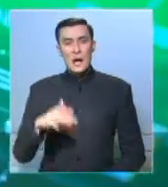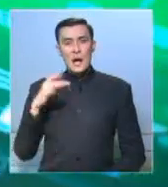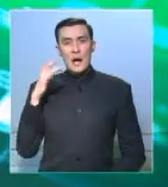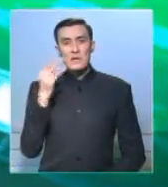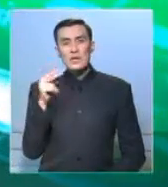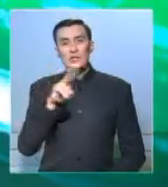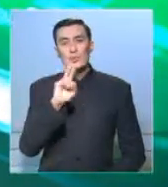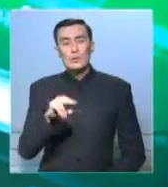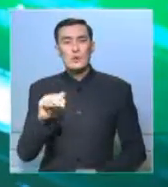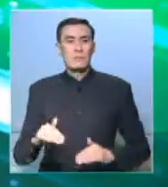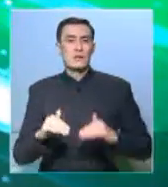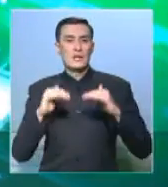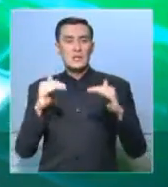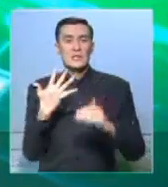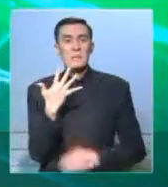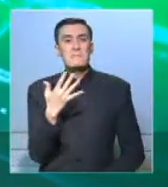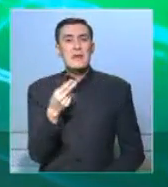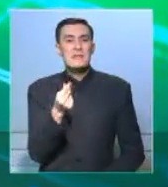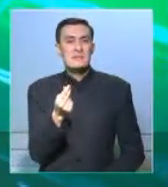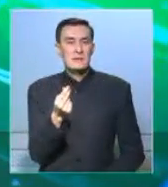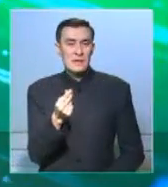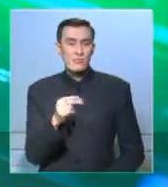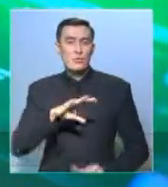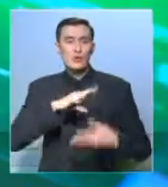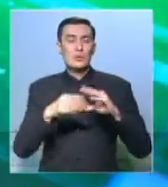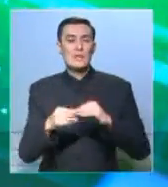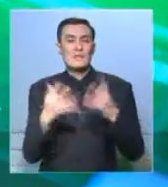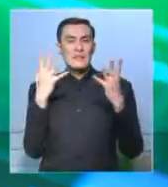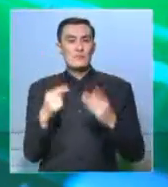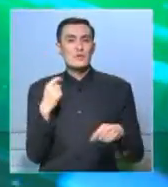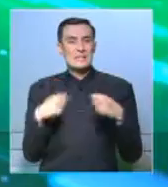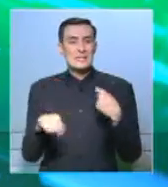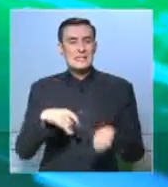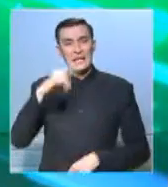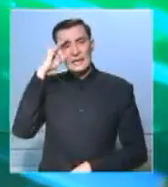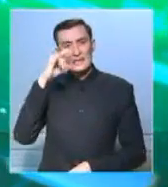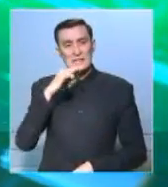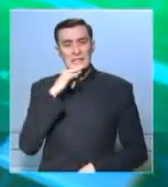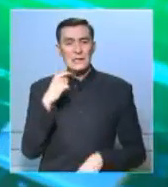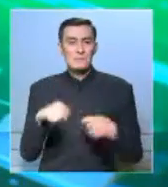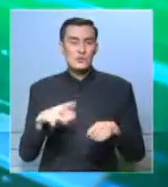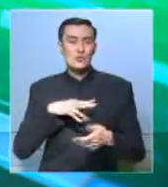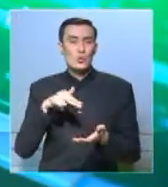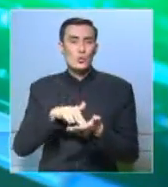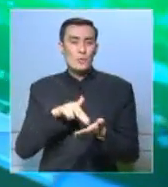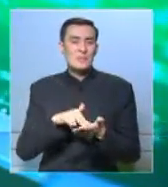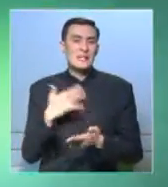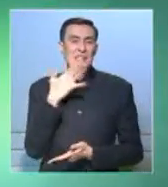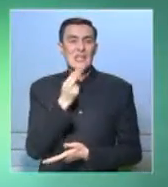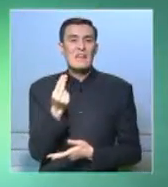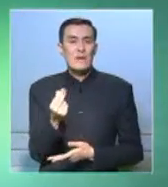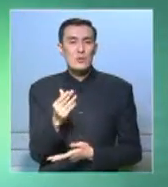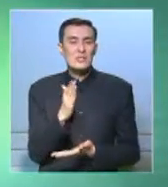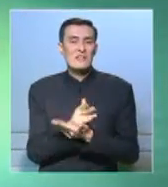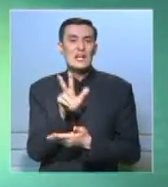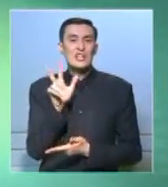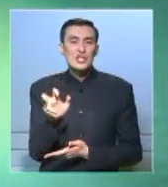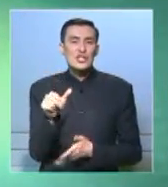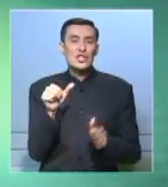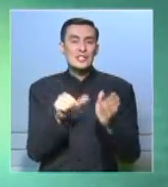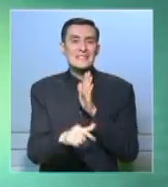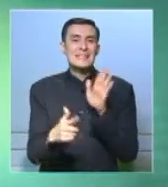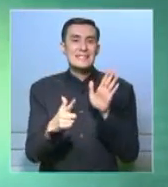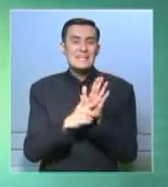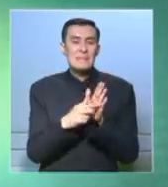Американский доллар подорожал почти на 5 тенге. По результатам дневной сессии на казахстанской фондовой бирже стоимость национальной валюты составила